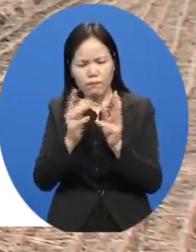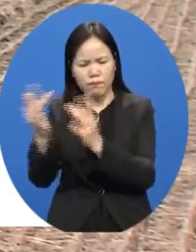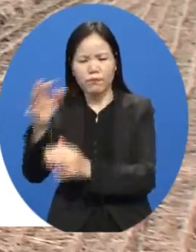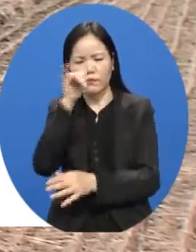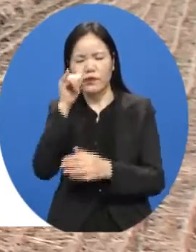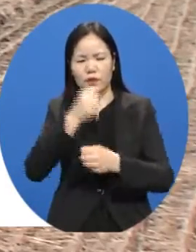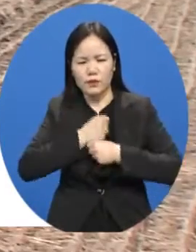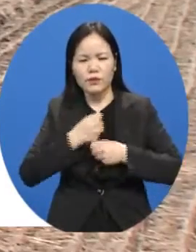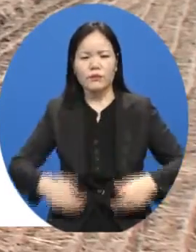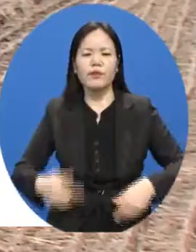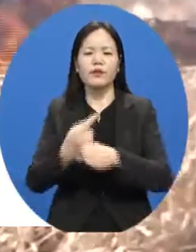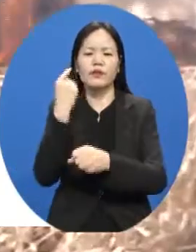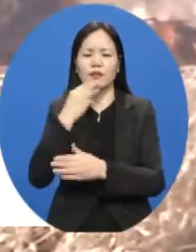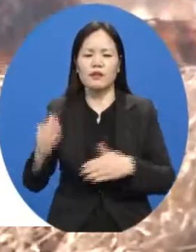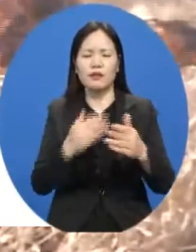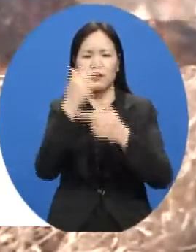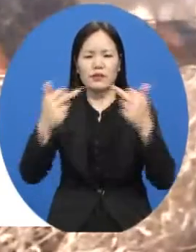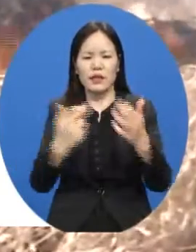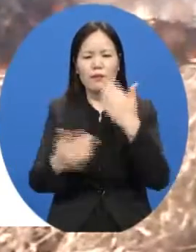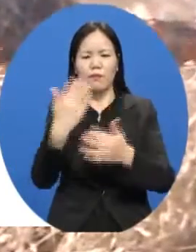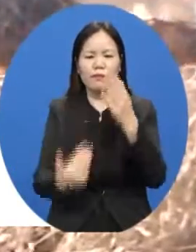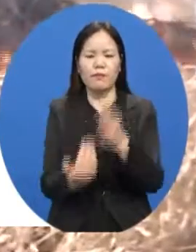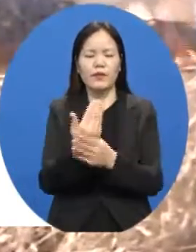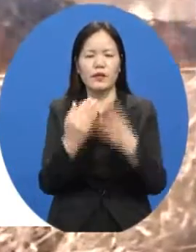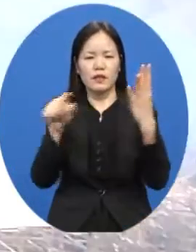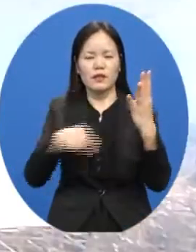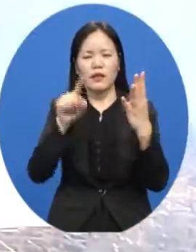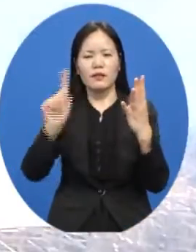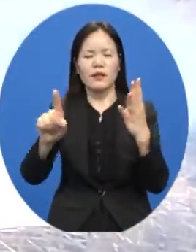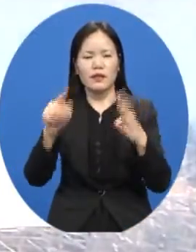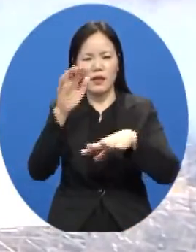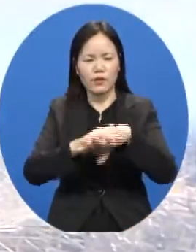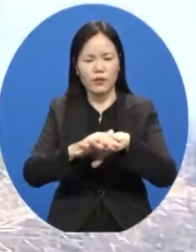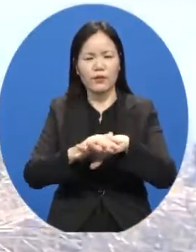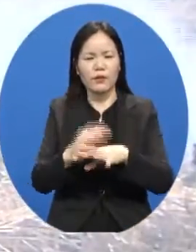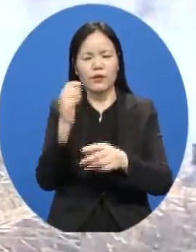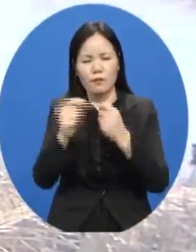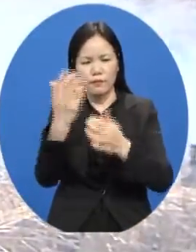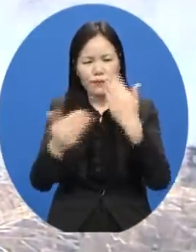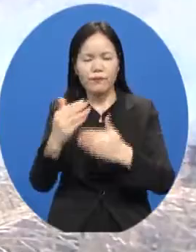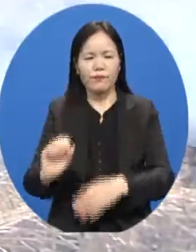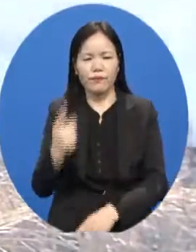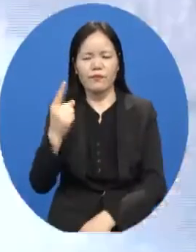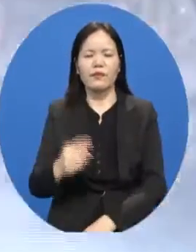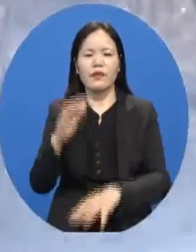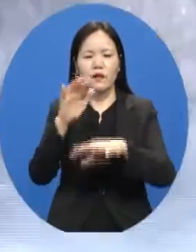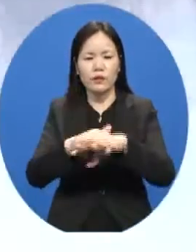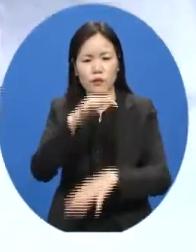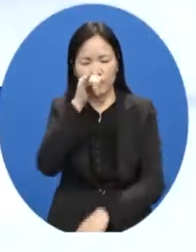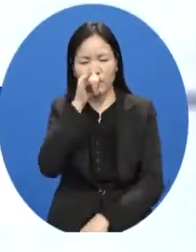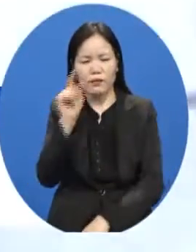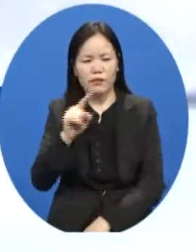합니다. 지난해 경기도 임야에서 발생한 화재 4건 중한 건은 논밭 태우기가 원인이었습니다. 논밭에